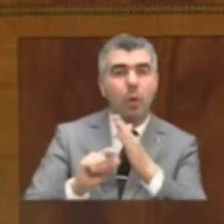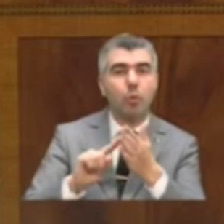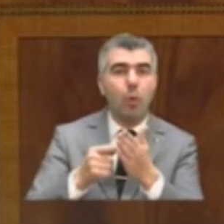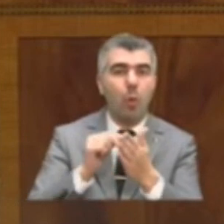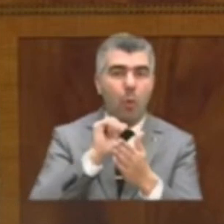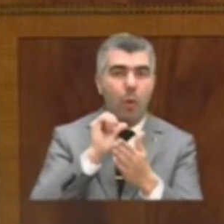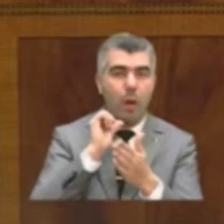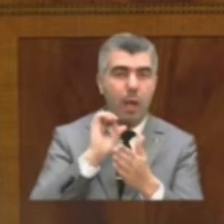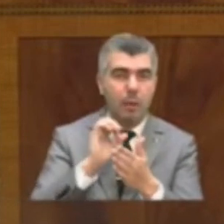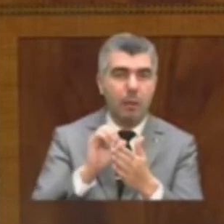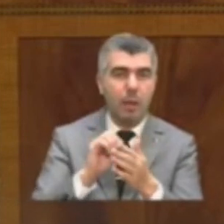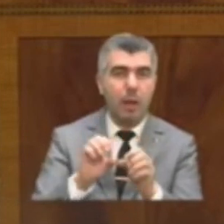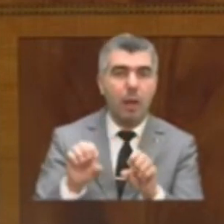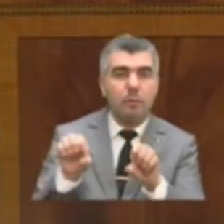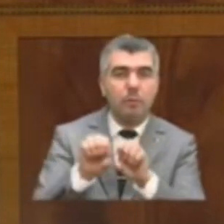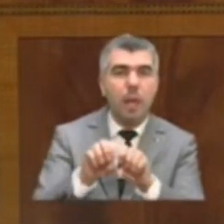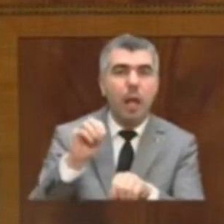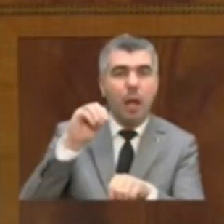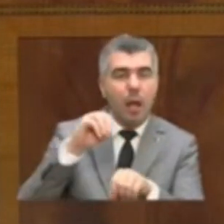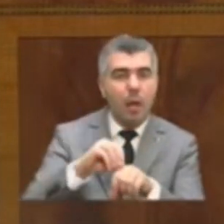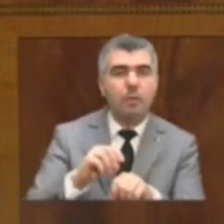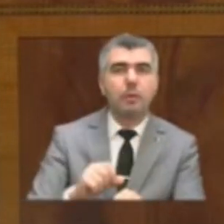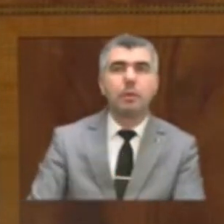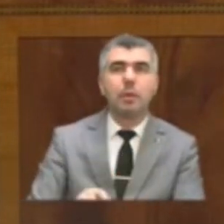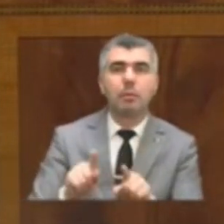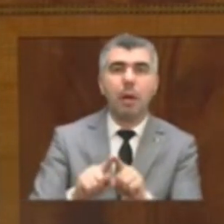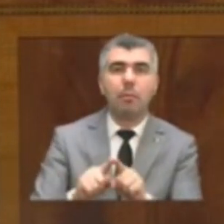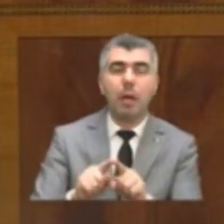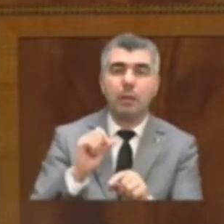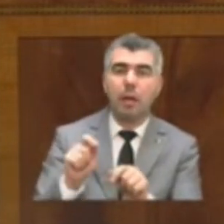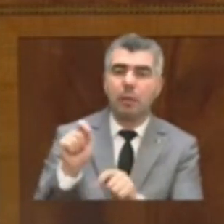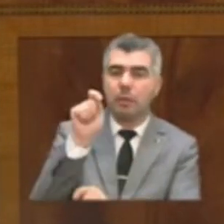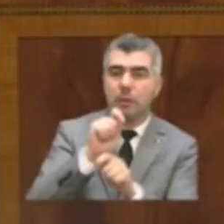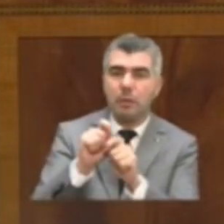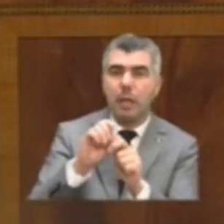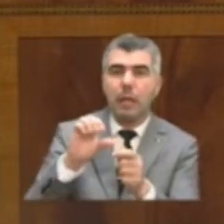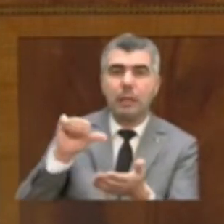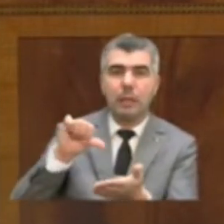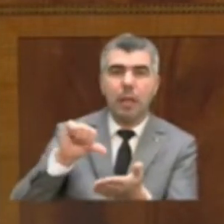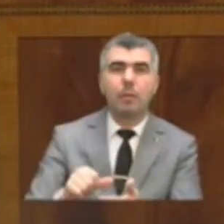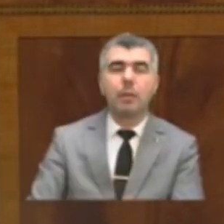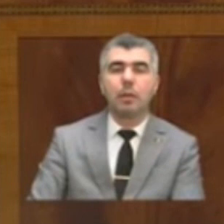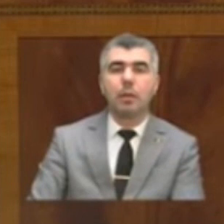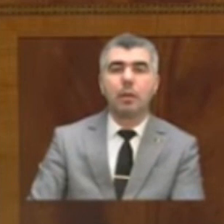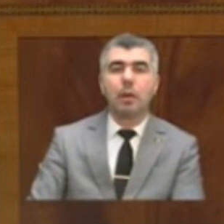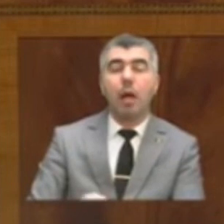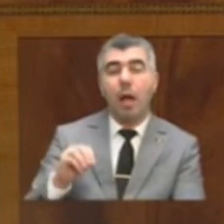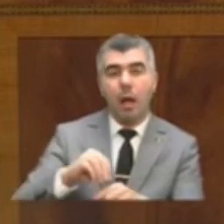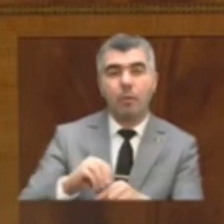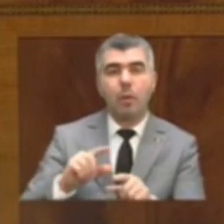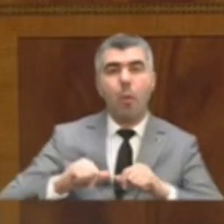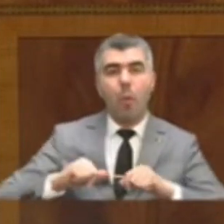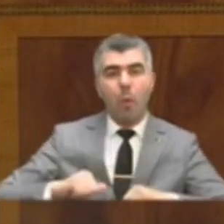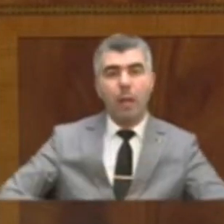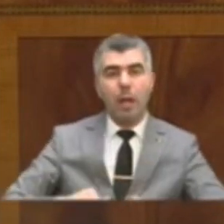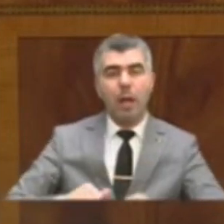كذلك النقل ديال المياه من المحطه ديال المعالجه للدار البيضاء، حتى هذه وزاره غادي